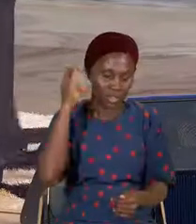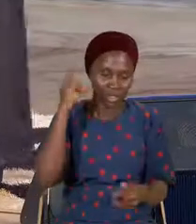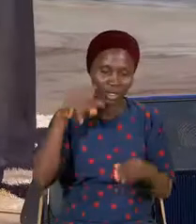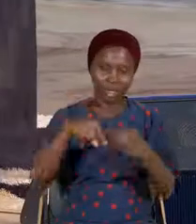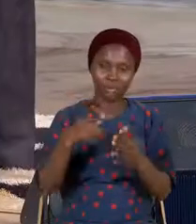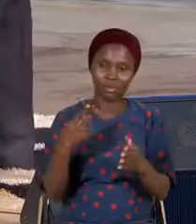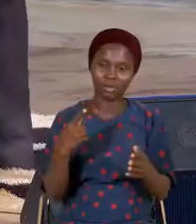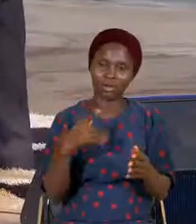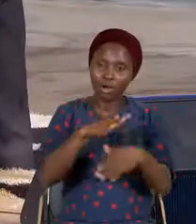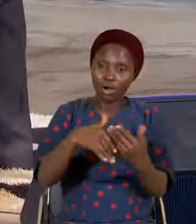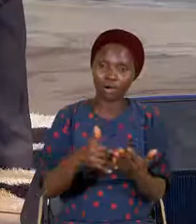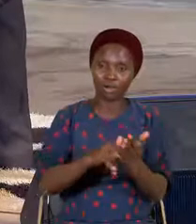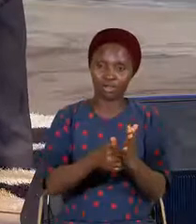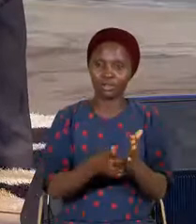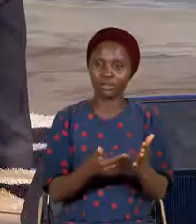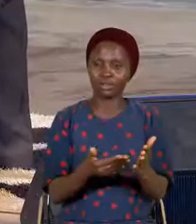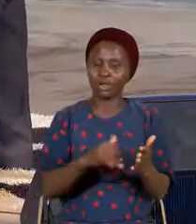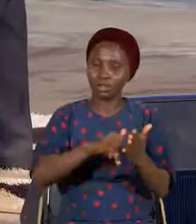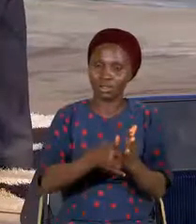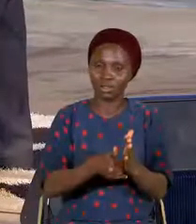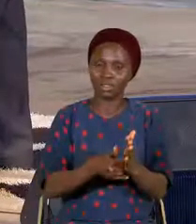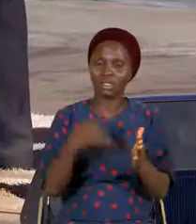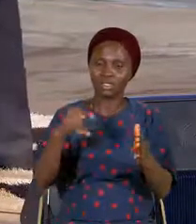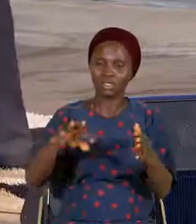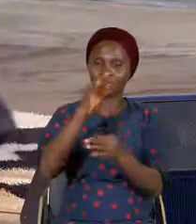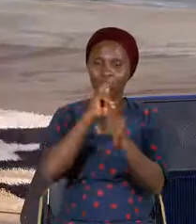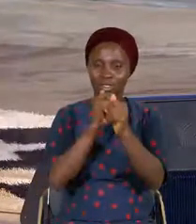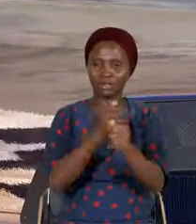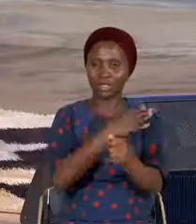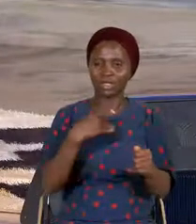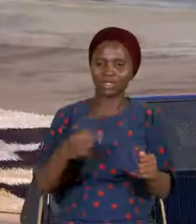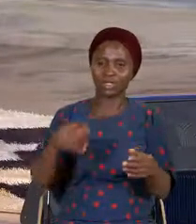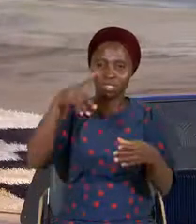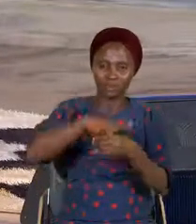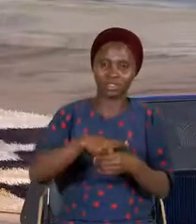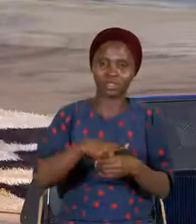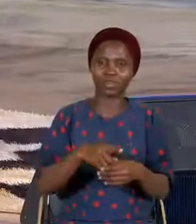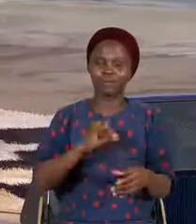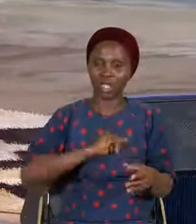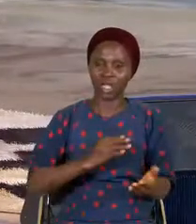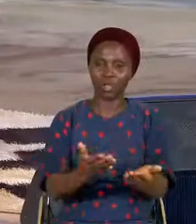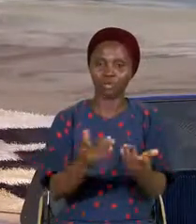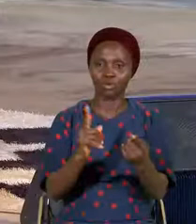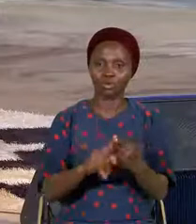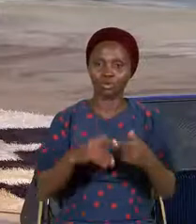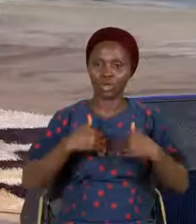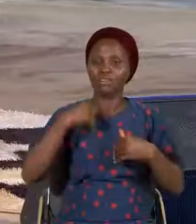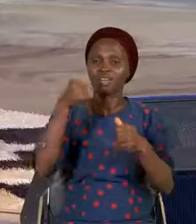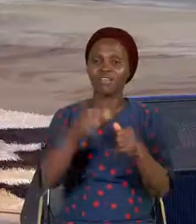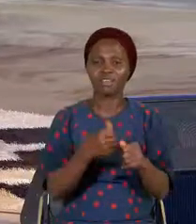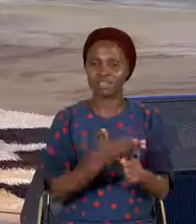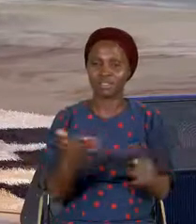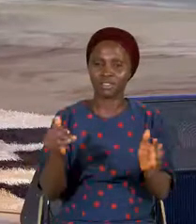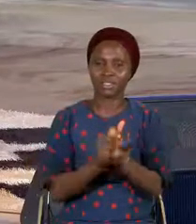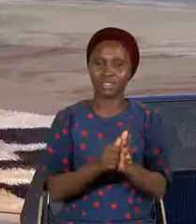au sujet de ces choses-là, les dons spirituels et les partitions de ces dons, je veux avoir toutes